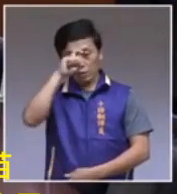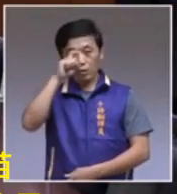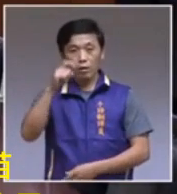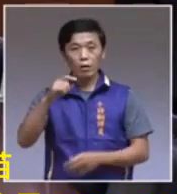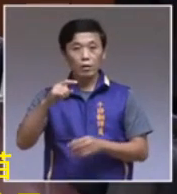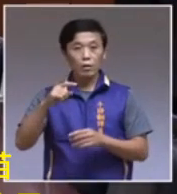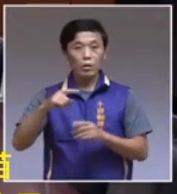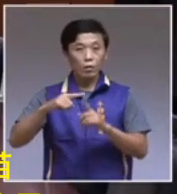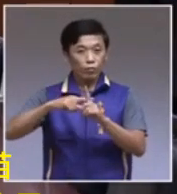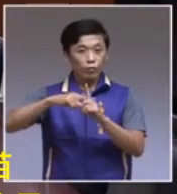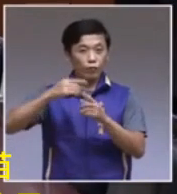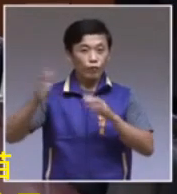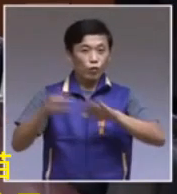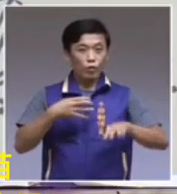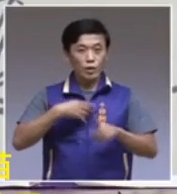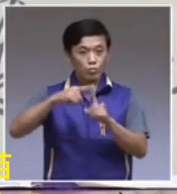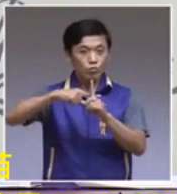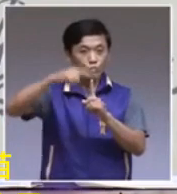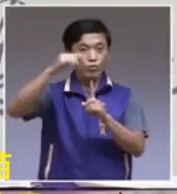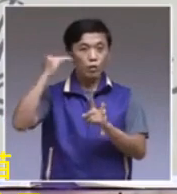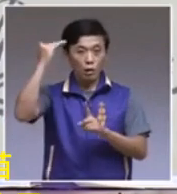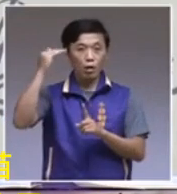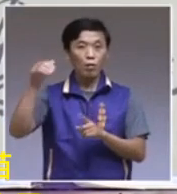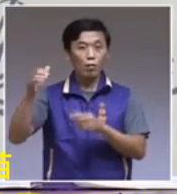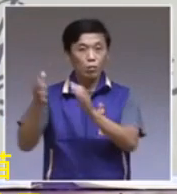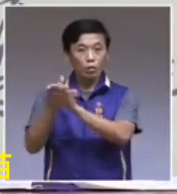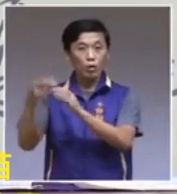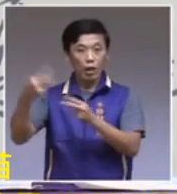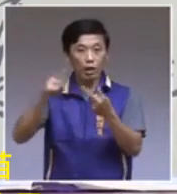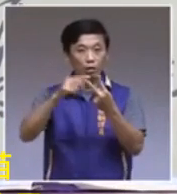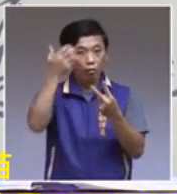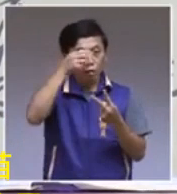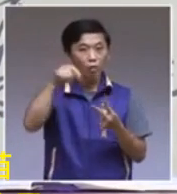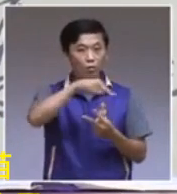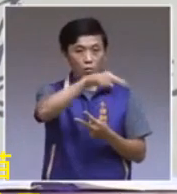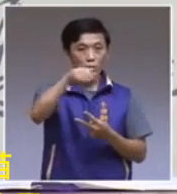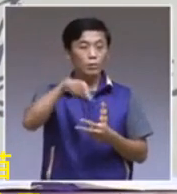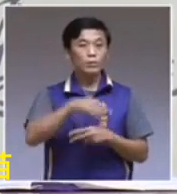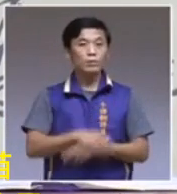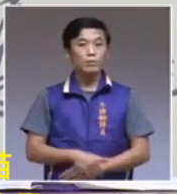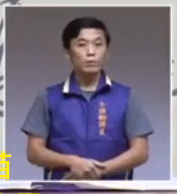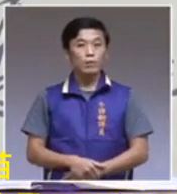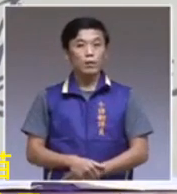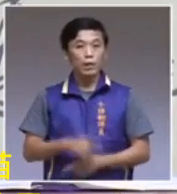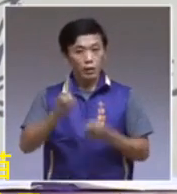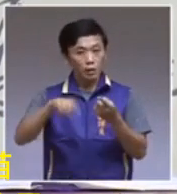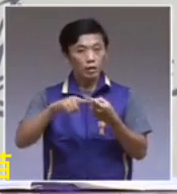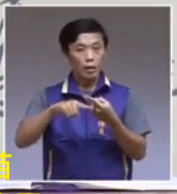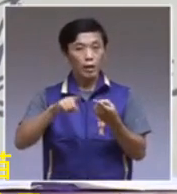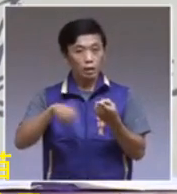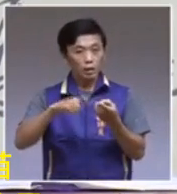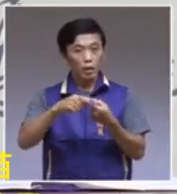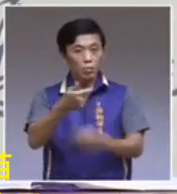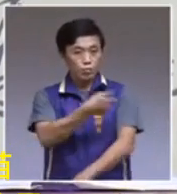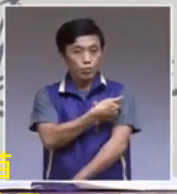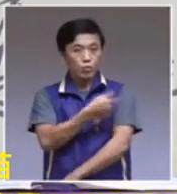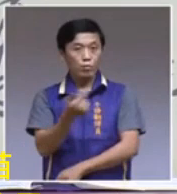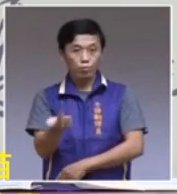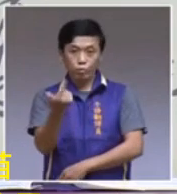的朋友跟我们的长辈朋友，都应该要尽快的施打。